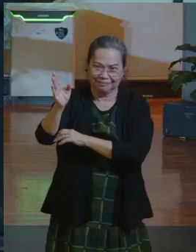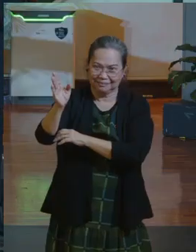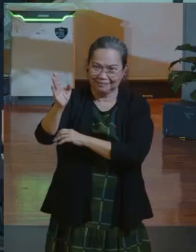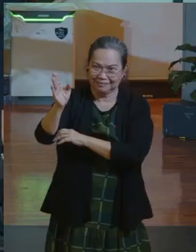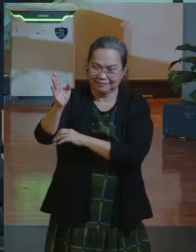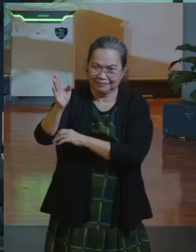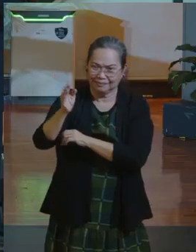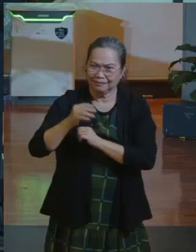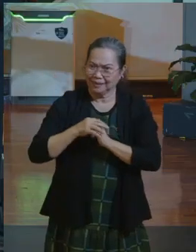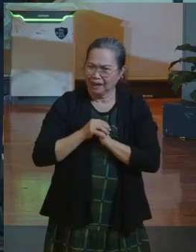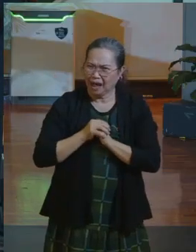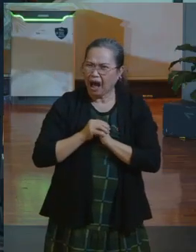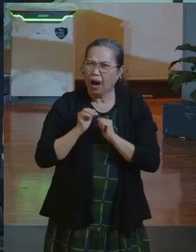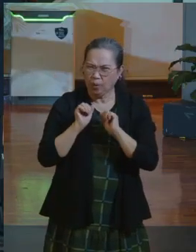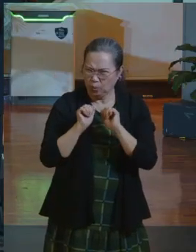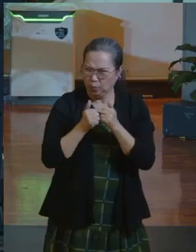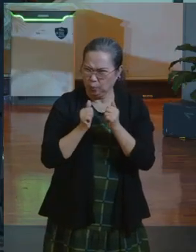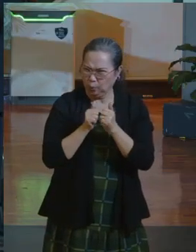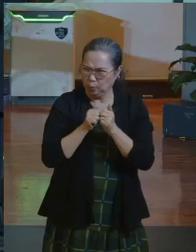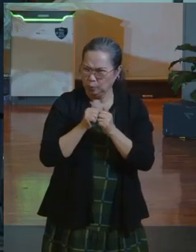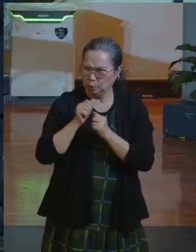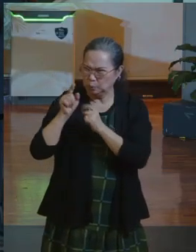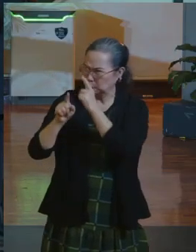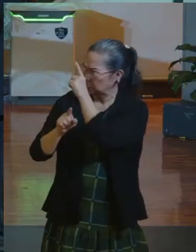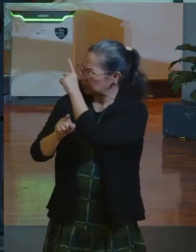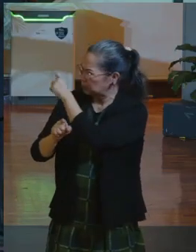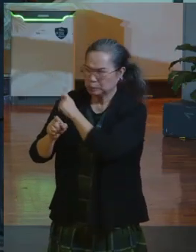Ano paraan, Pastor?